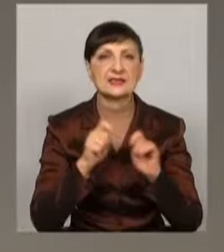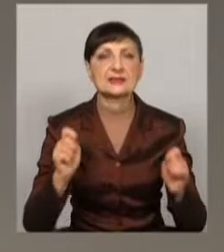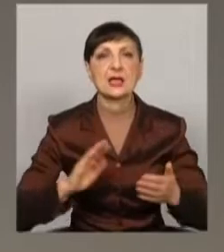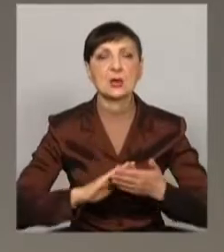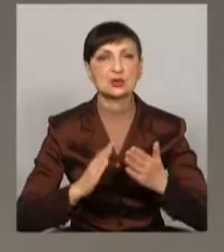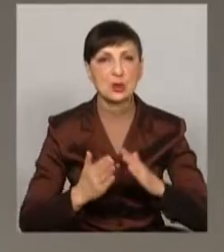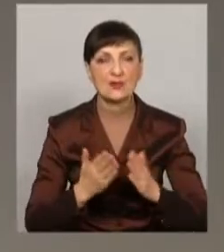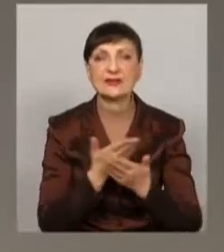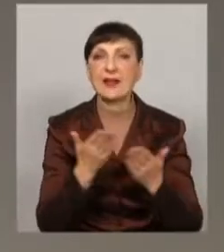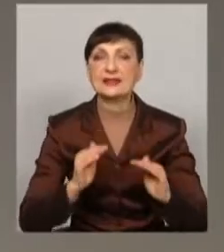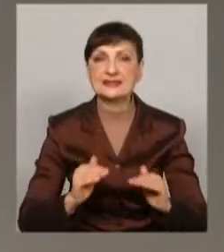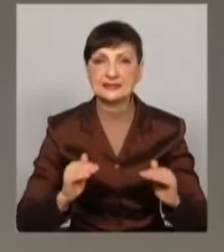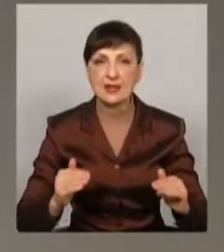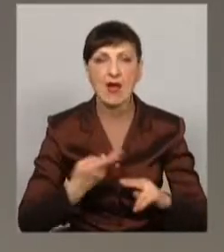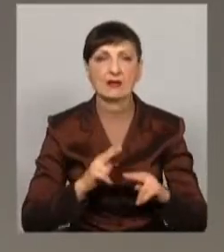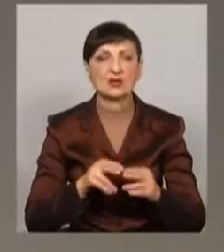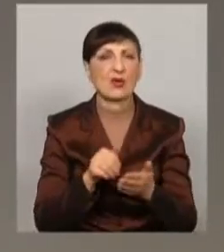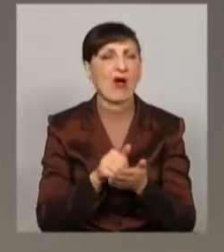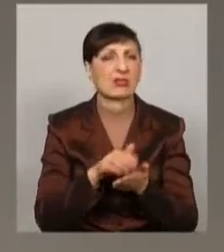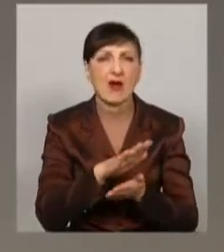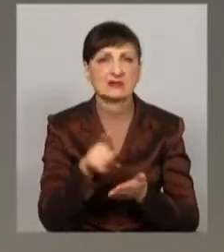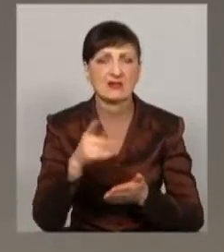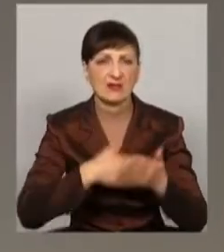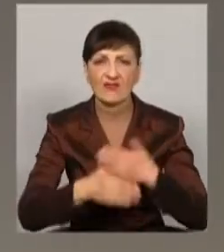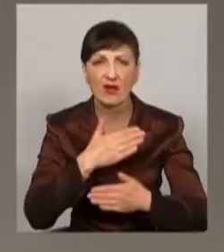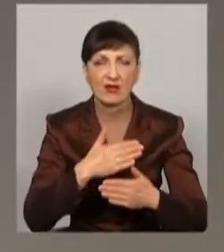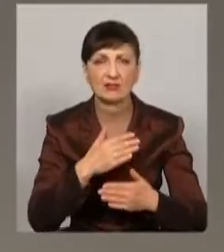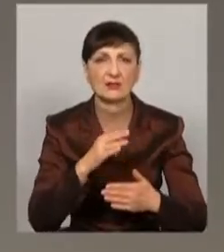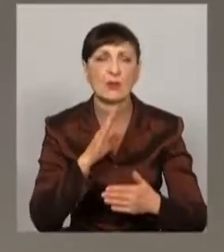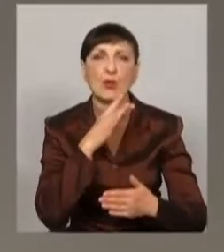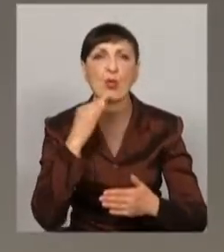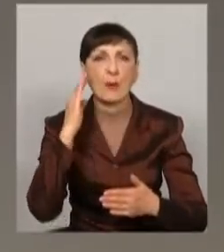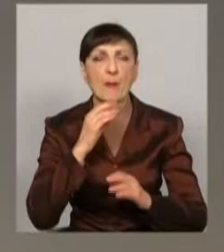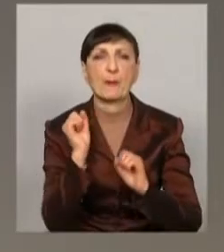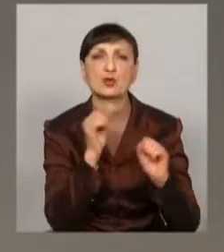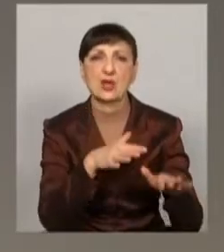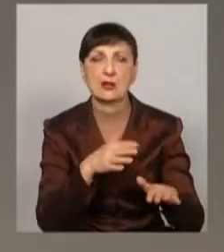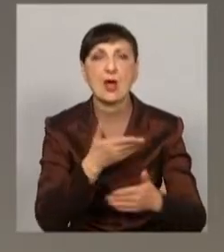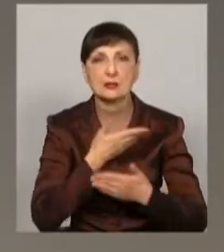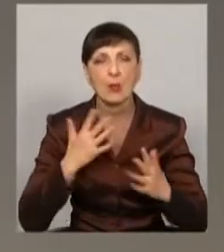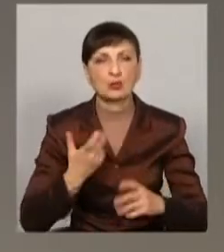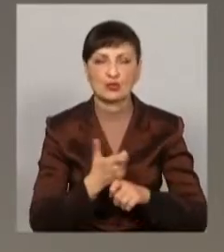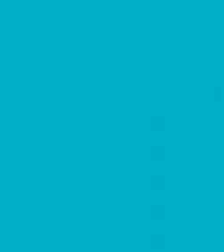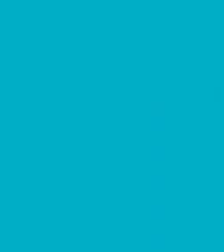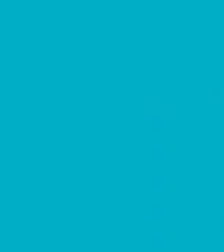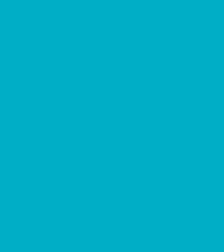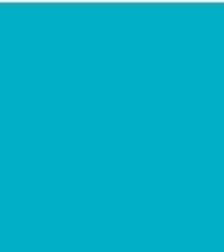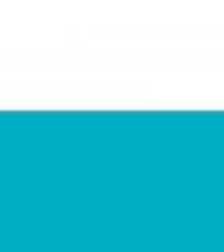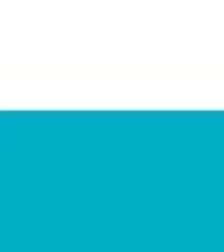для наших детей, от которых отказались из-за того, что там есть какие-то проблемы со здоровьем, для нас будет очень важно.